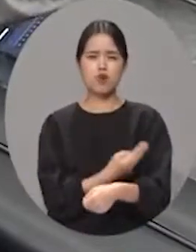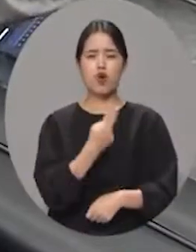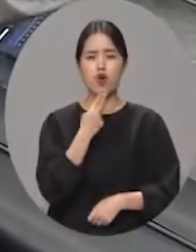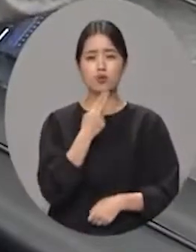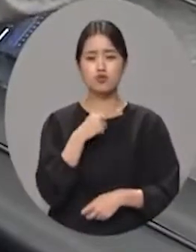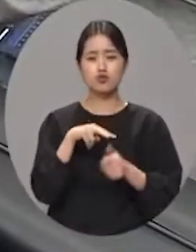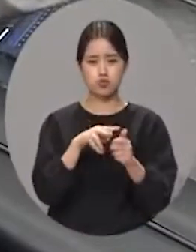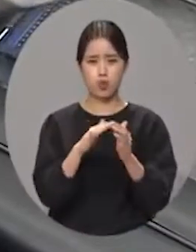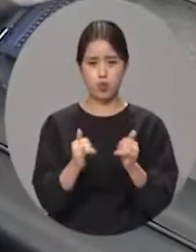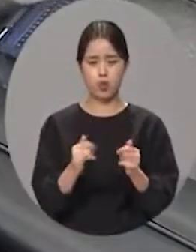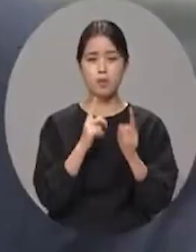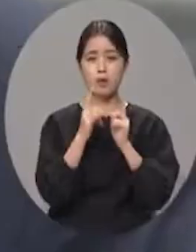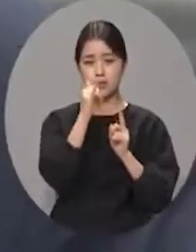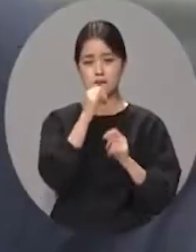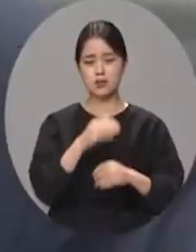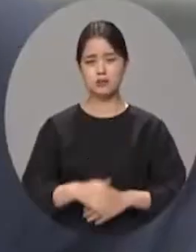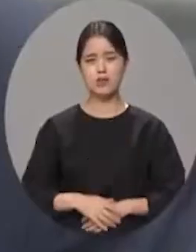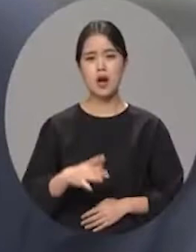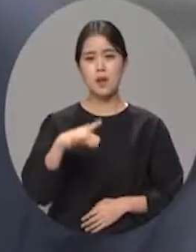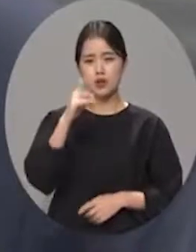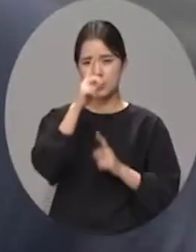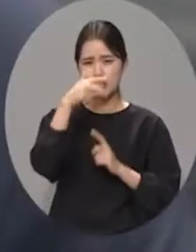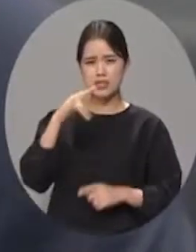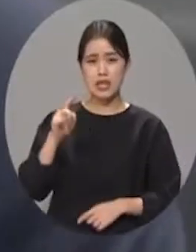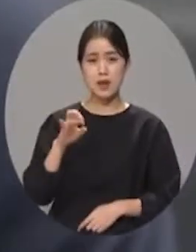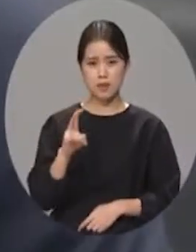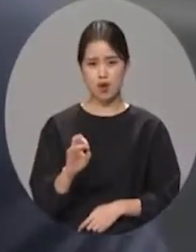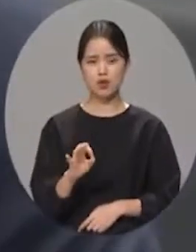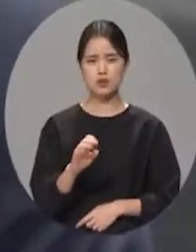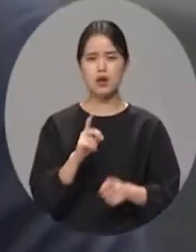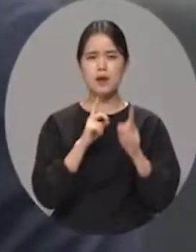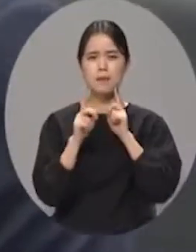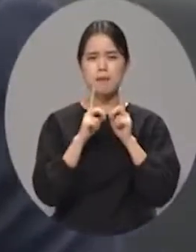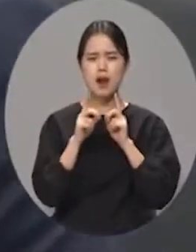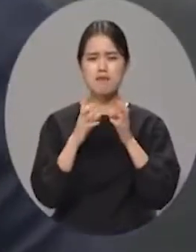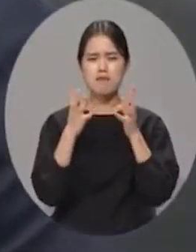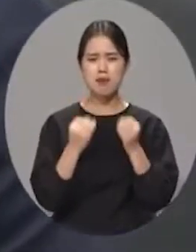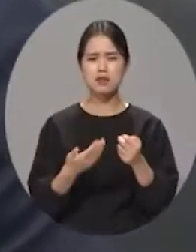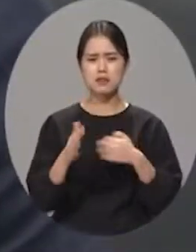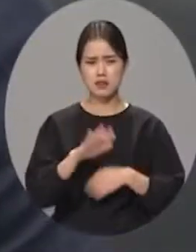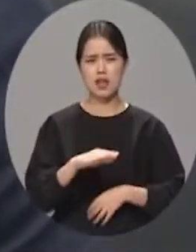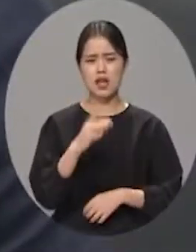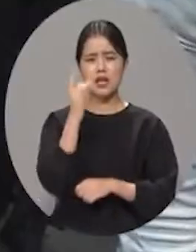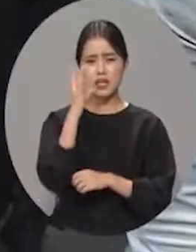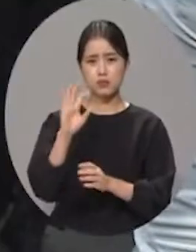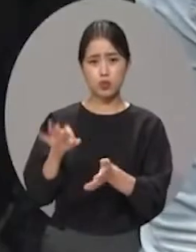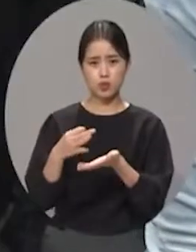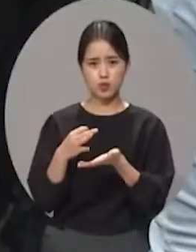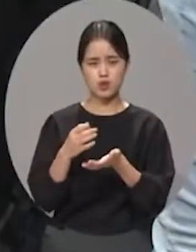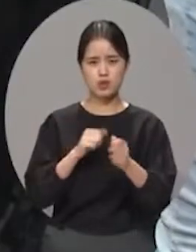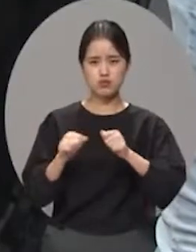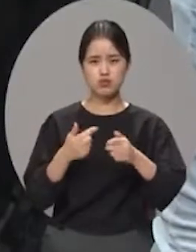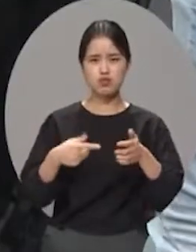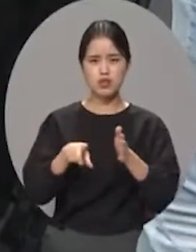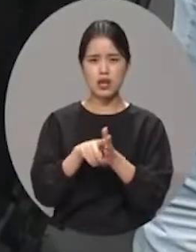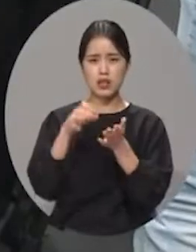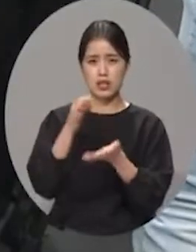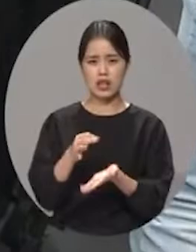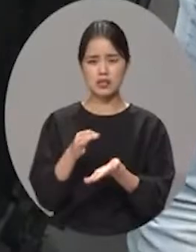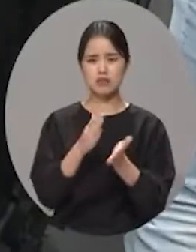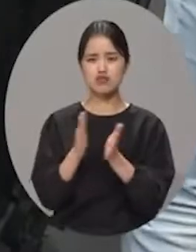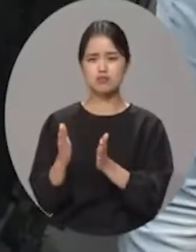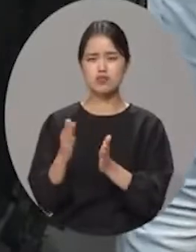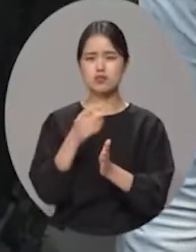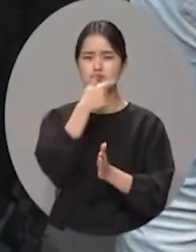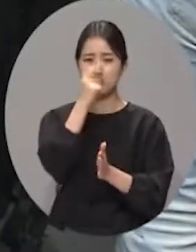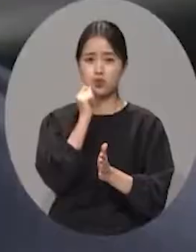진보로 규정했습니다. 먼저 이재명 지사는 말은 요란한데 기본소득 추진을 위한 재원 마련 대책이